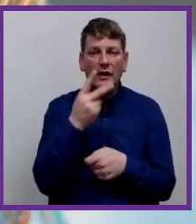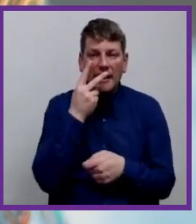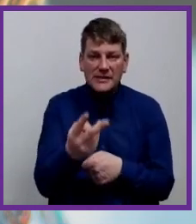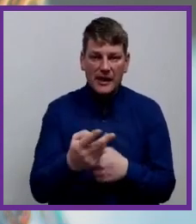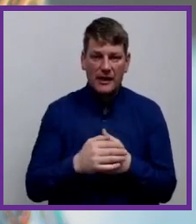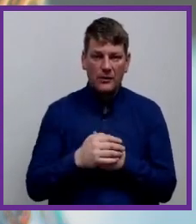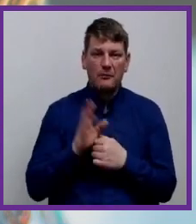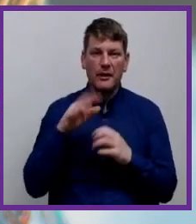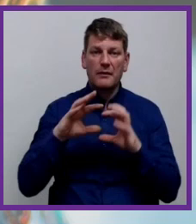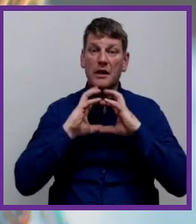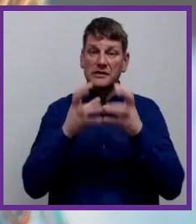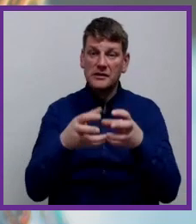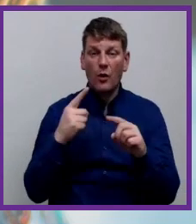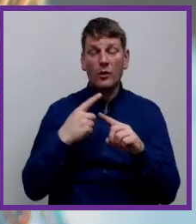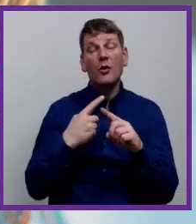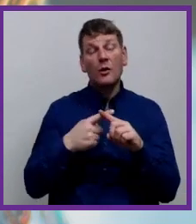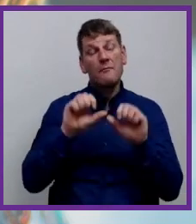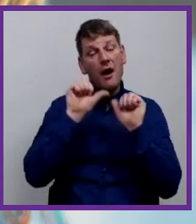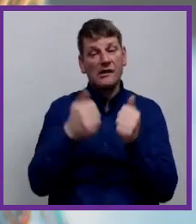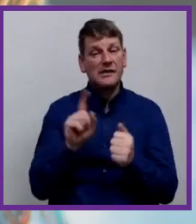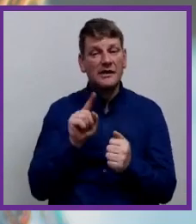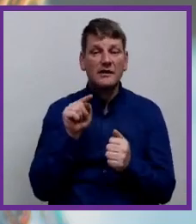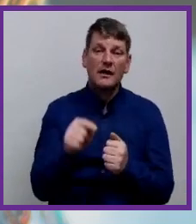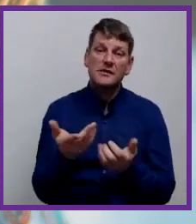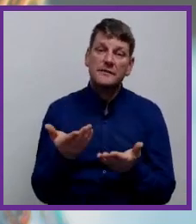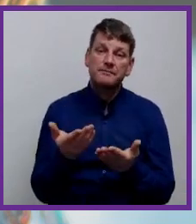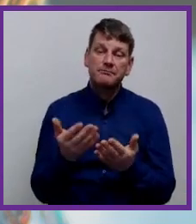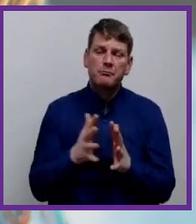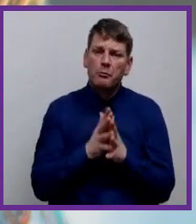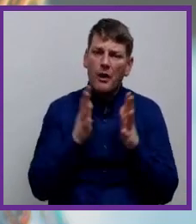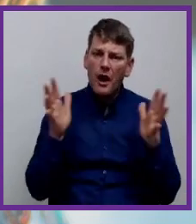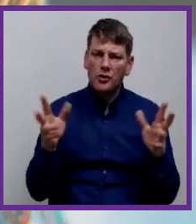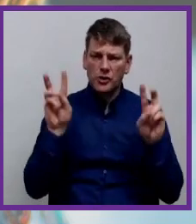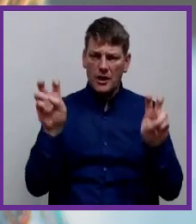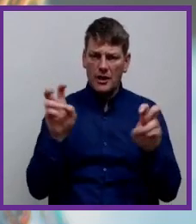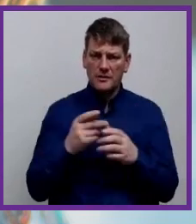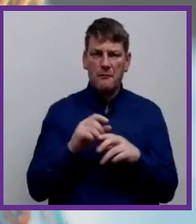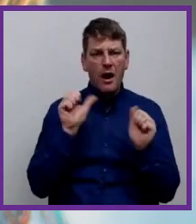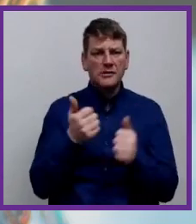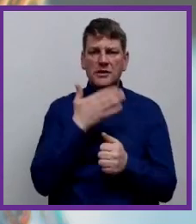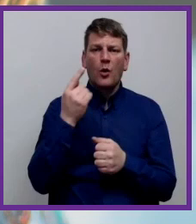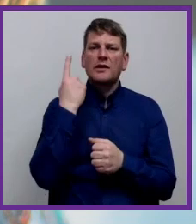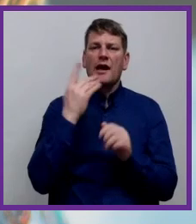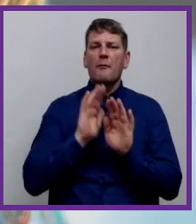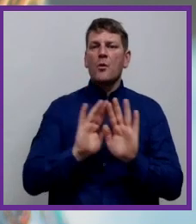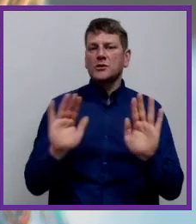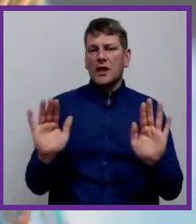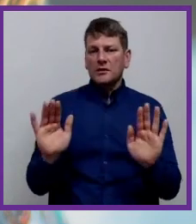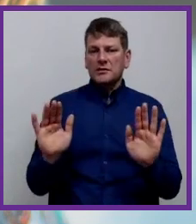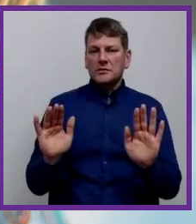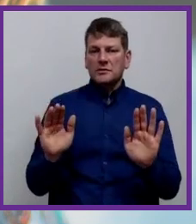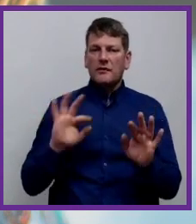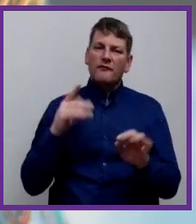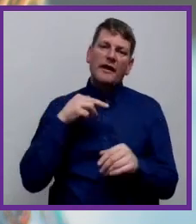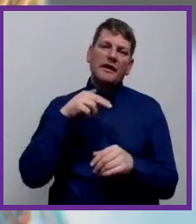par pasauli. Un māksla jau ir tāds arī plašs jēdziens. Māksla nav tikai muzejs vai